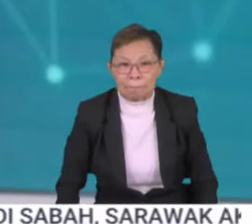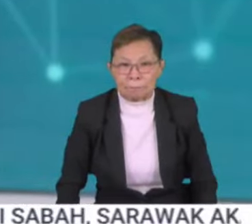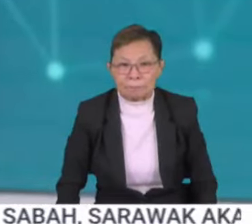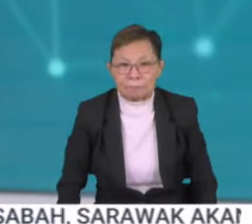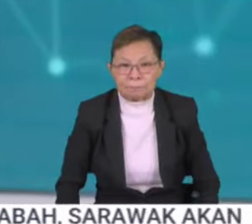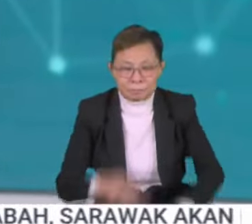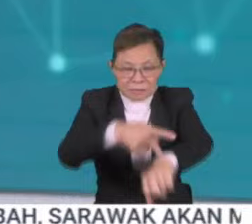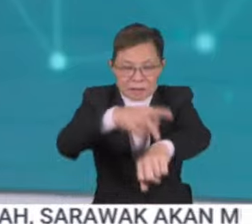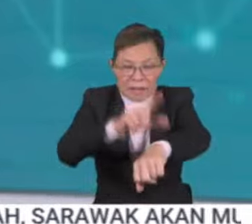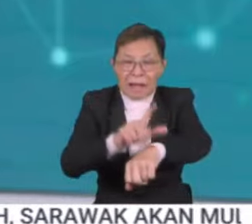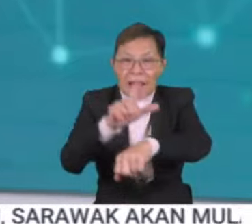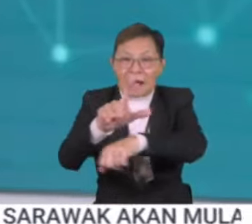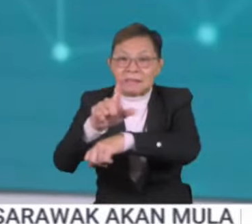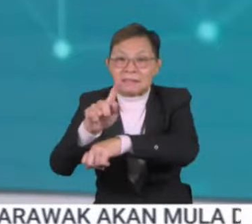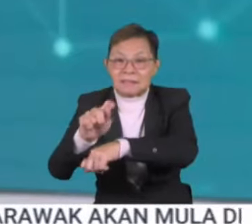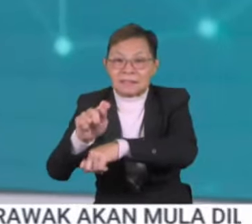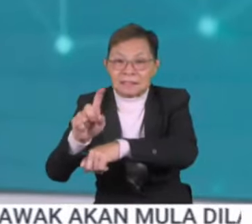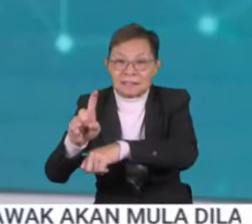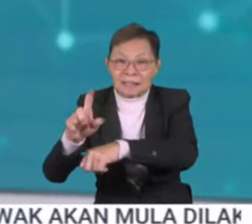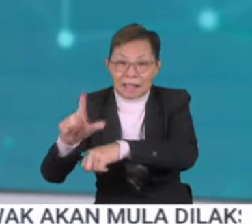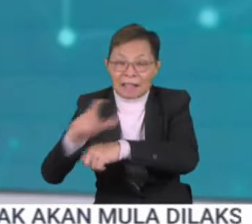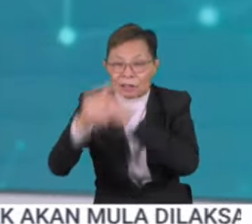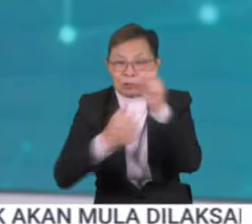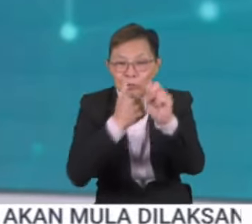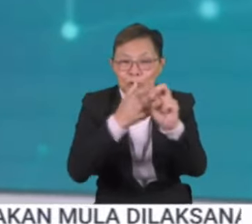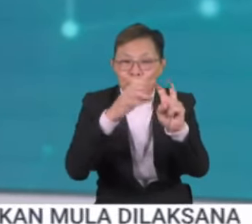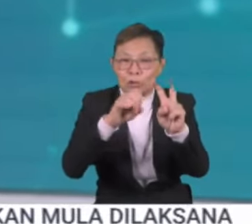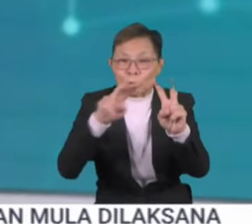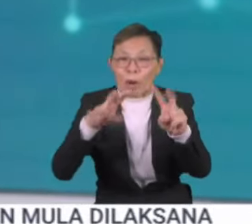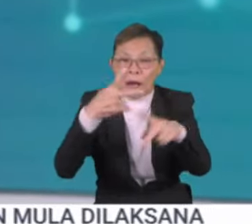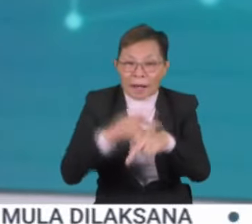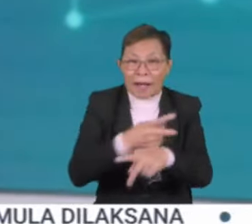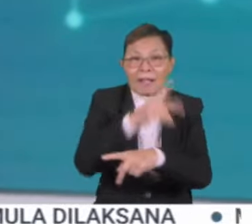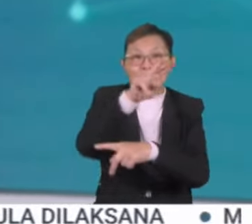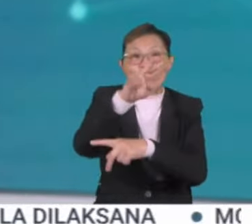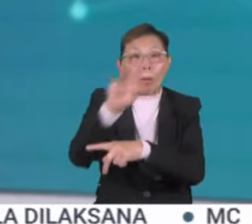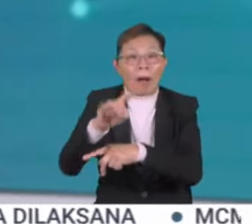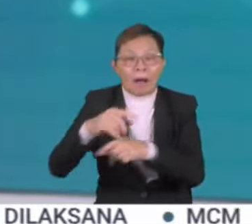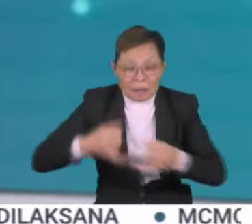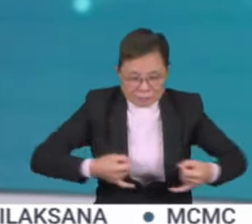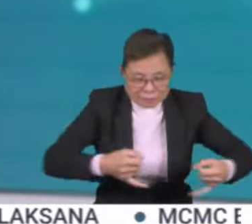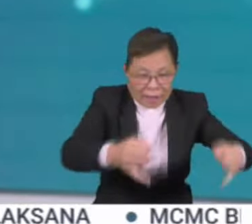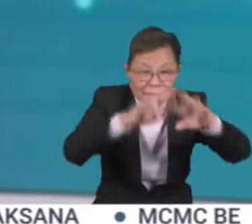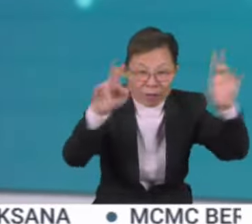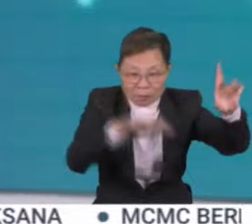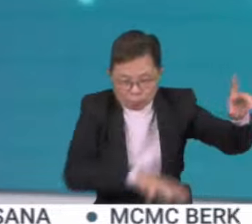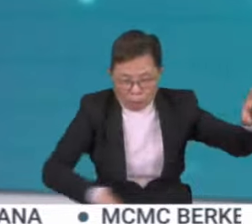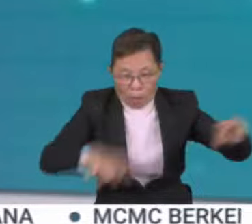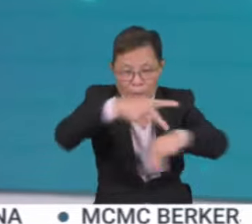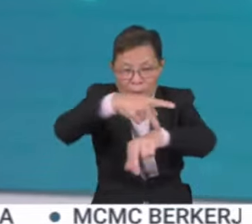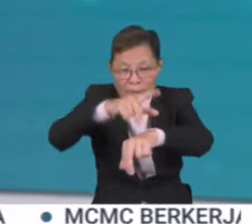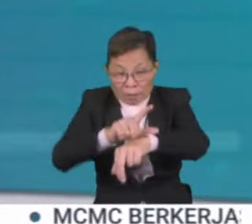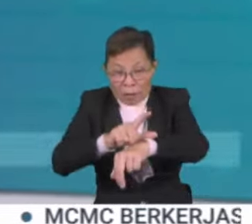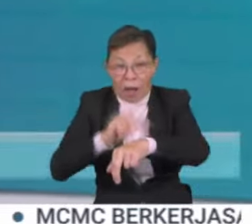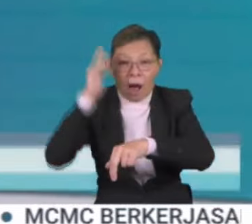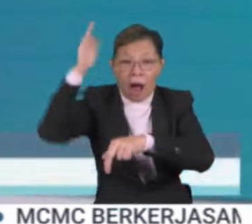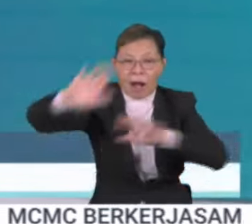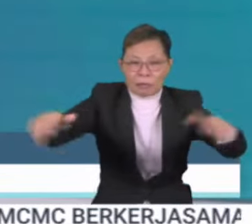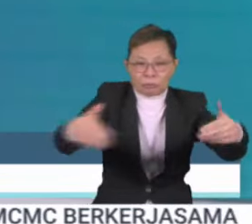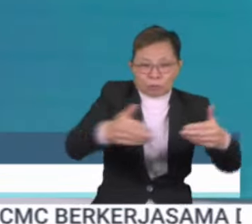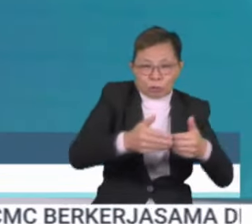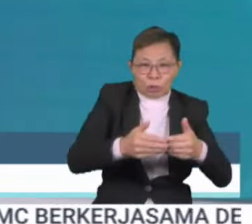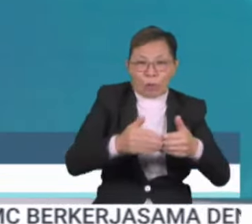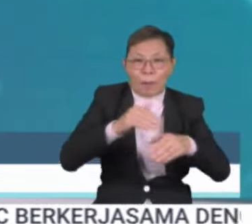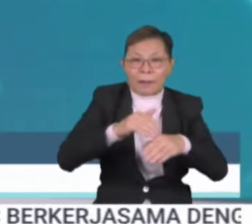Lito di Langkawi LTDL 2024 edisi ke-28. Beberapa jalan raya di sekitar Pulau Langkawi akan